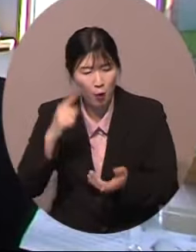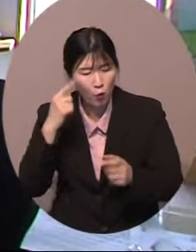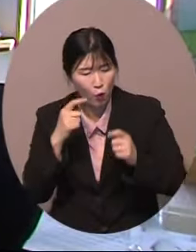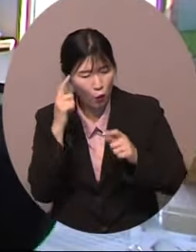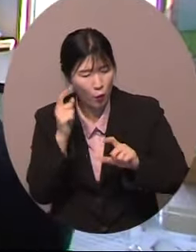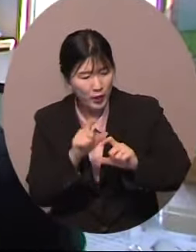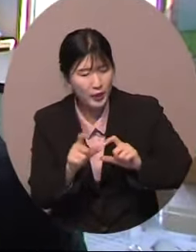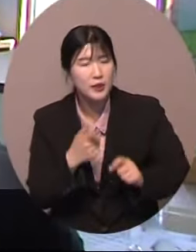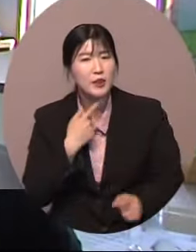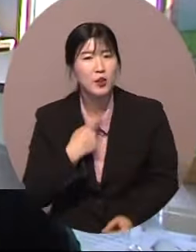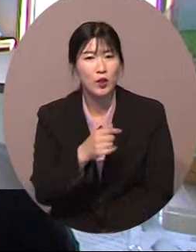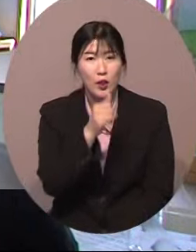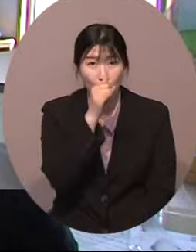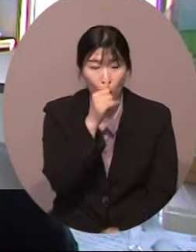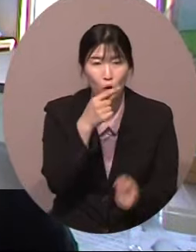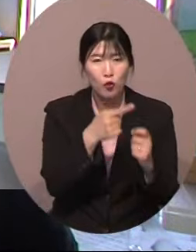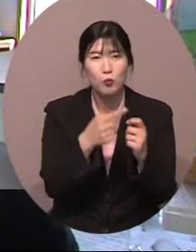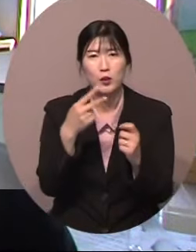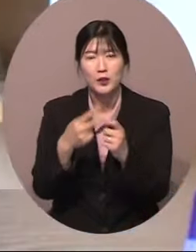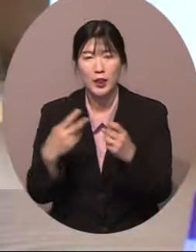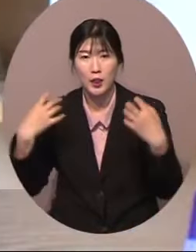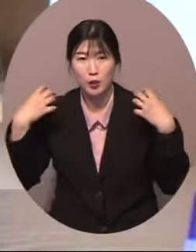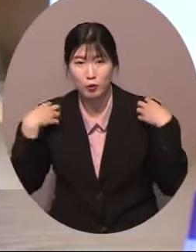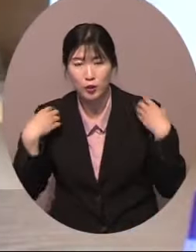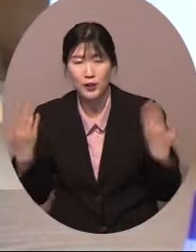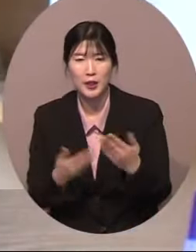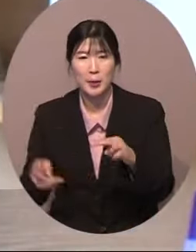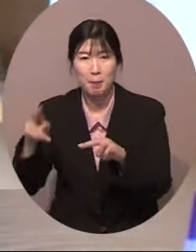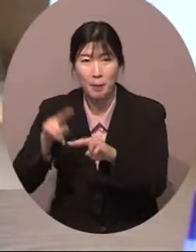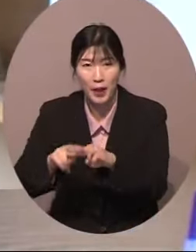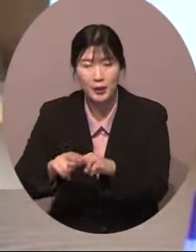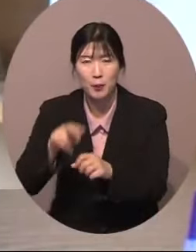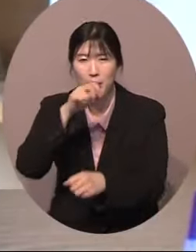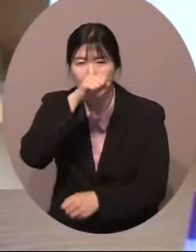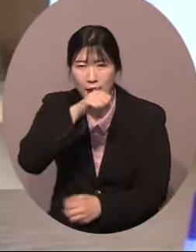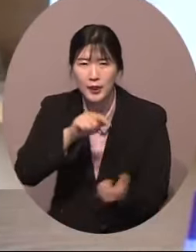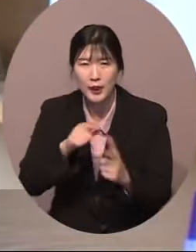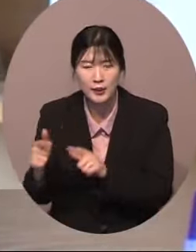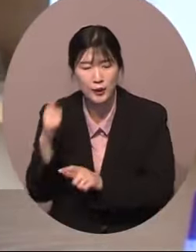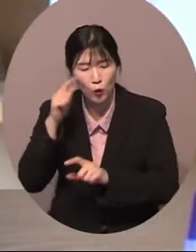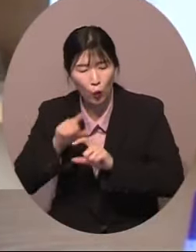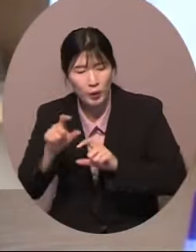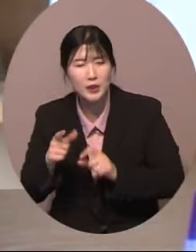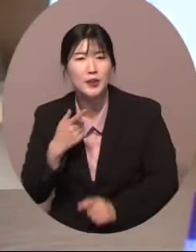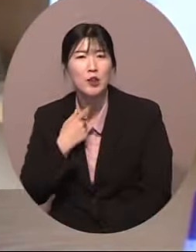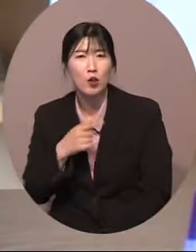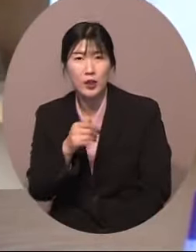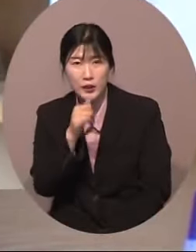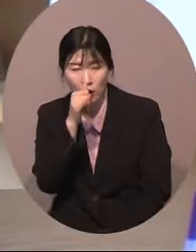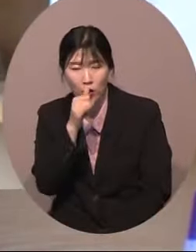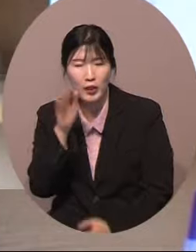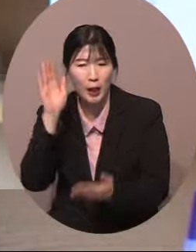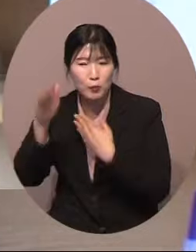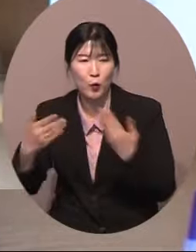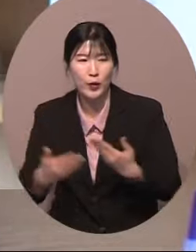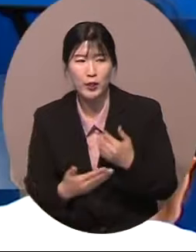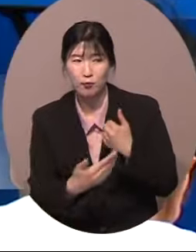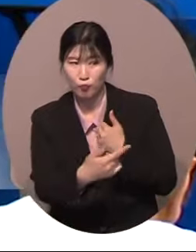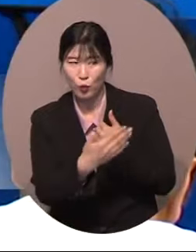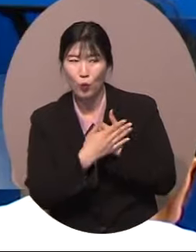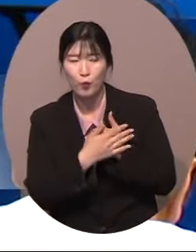구청장직을 수행하며 익힌 행정 절차와 예산에 대한 고민이 국회 의원으로서도 큰 기반이 될 것이라고